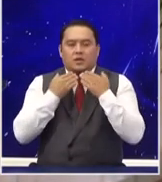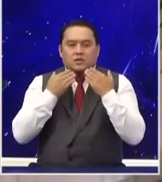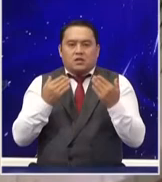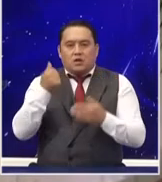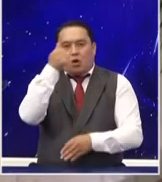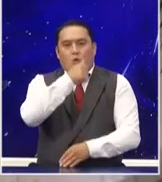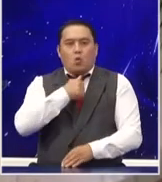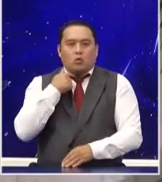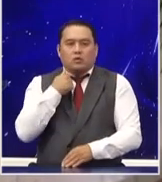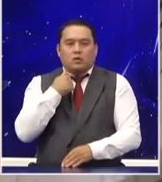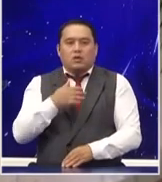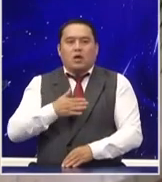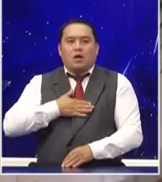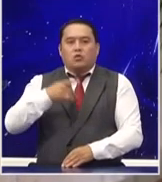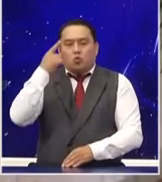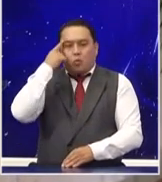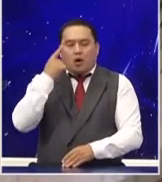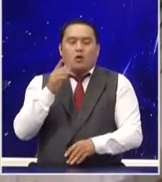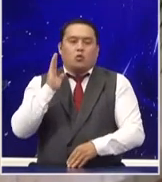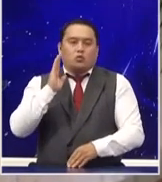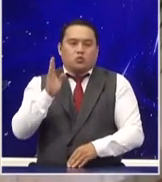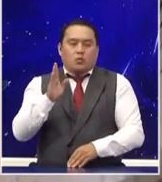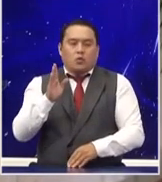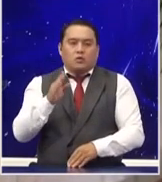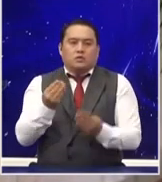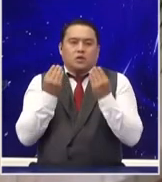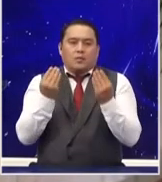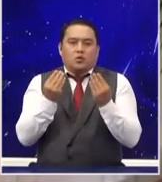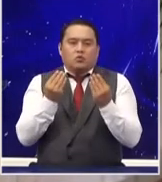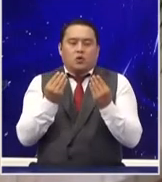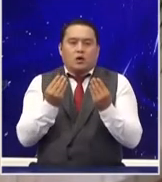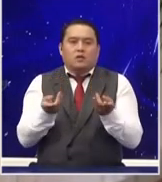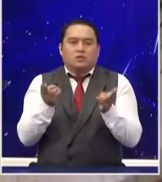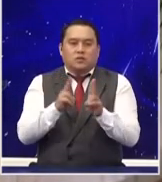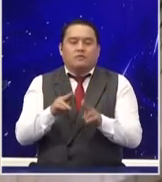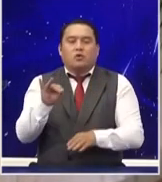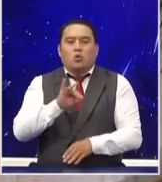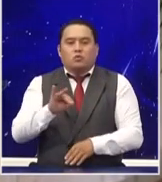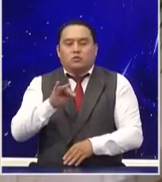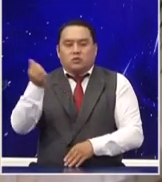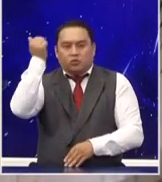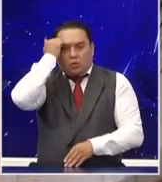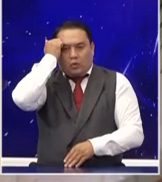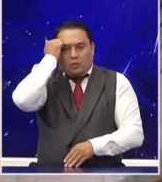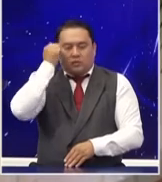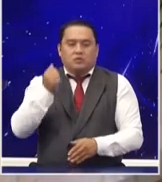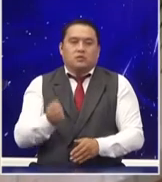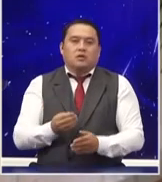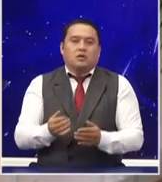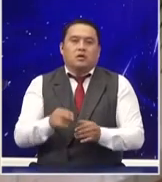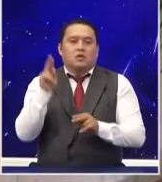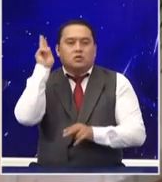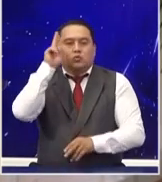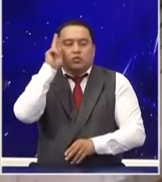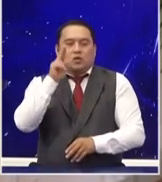годы. Я думаю, что это будет замечательным сувениром для наших гостей и, в общем, способствует именно